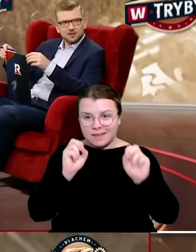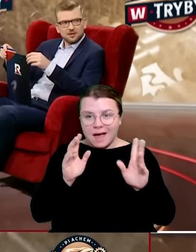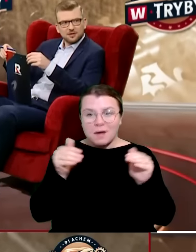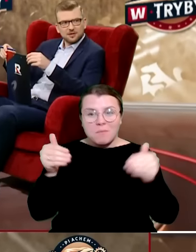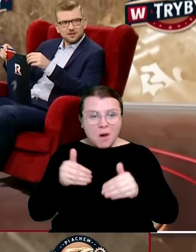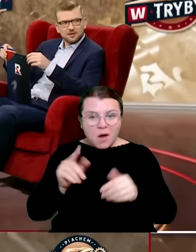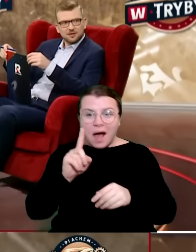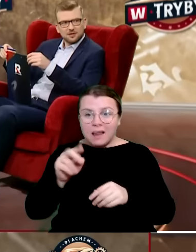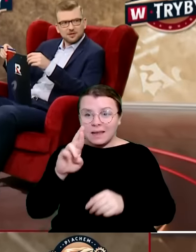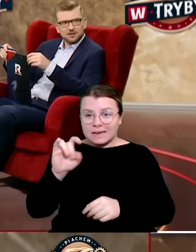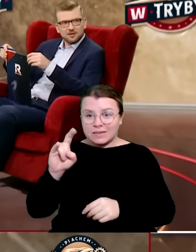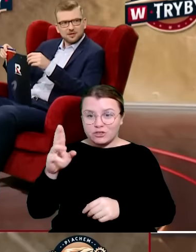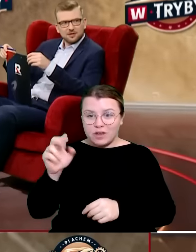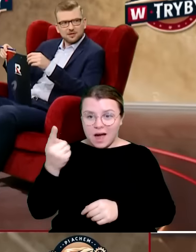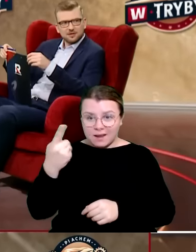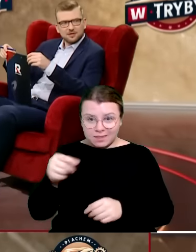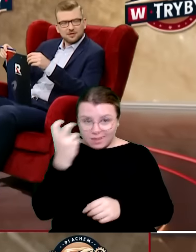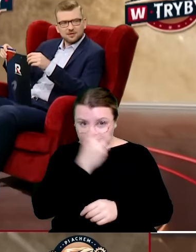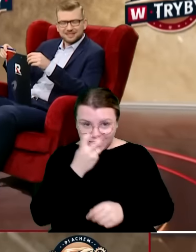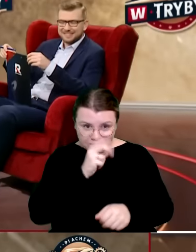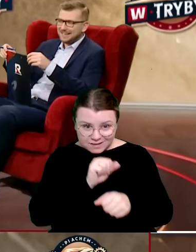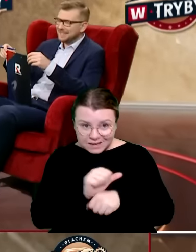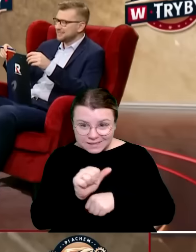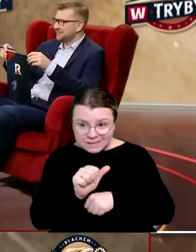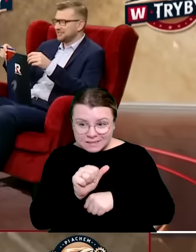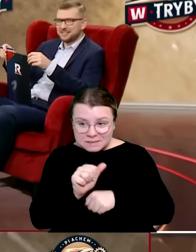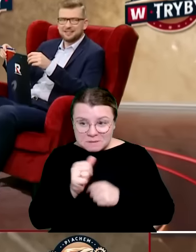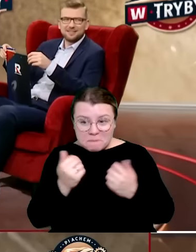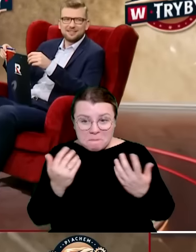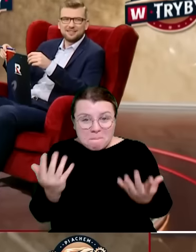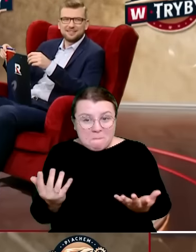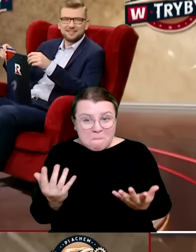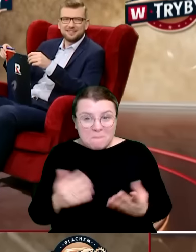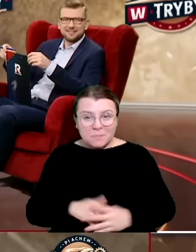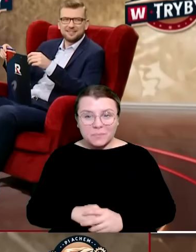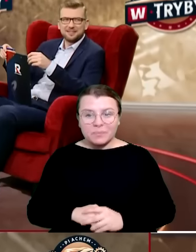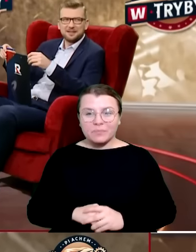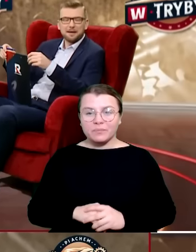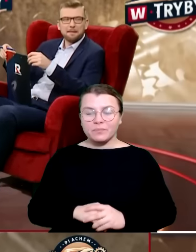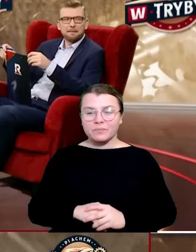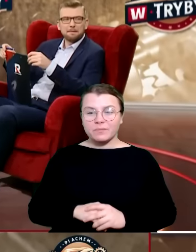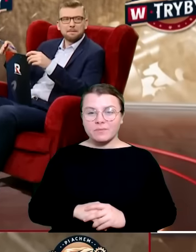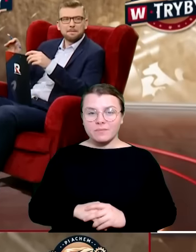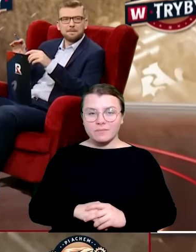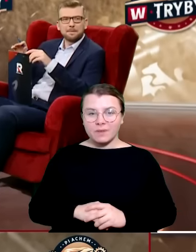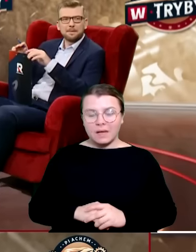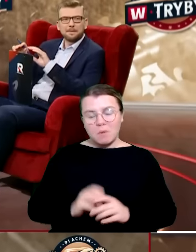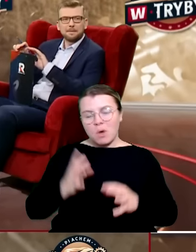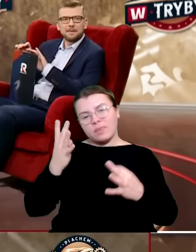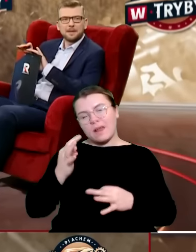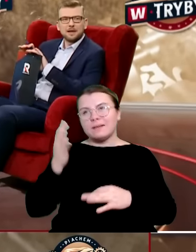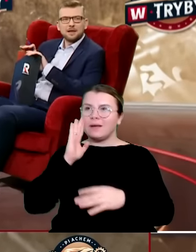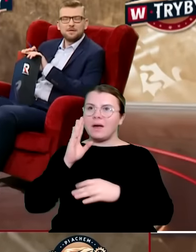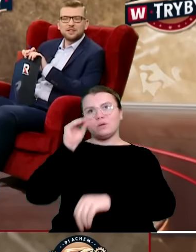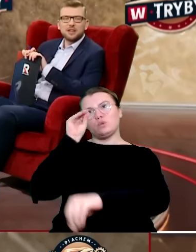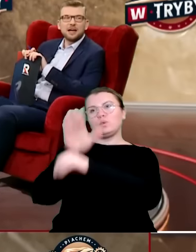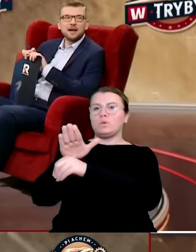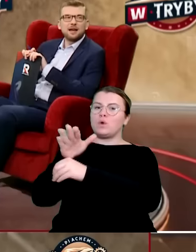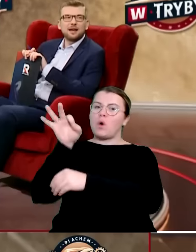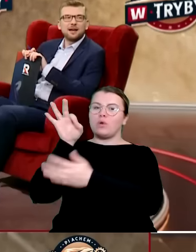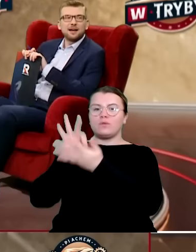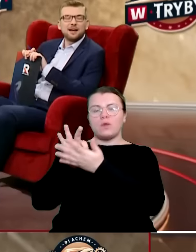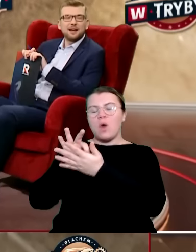sam Ryszard byłby tym zainteresowany. Nie, to co tak, ślepo będziemy obstawiać, że o, Ryszard będzie prezesem totalizatora.